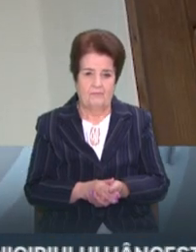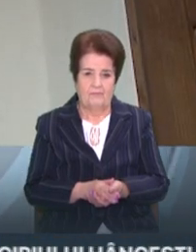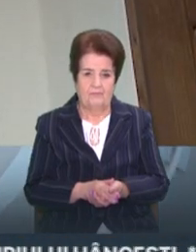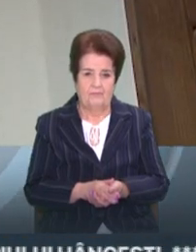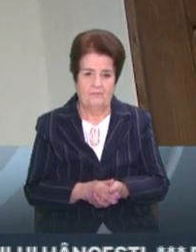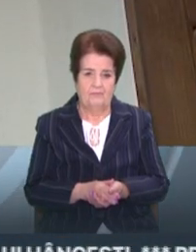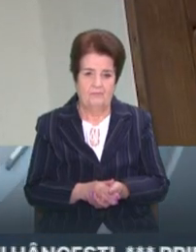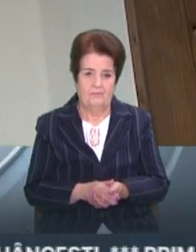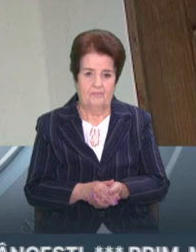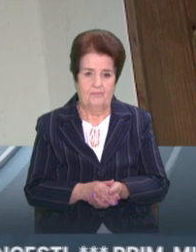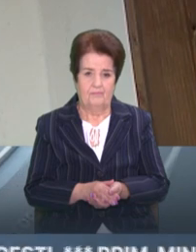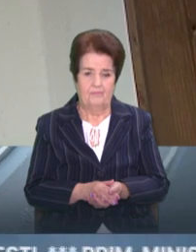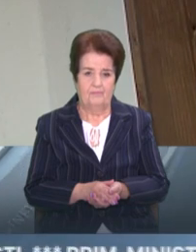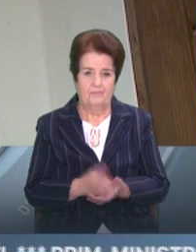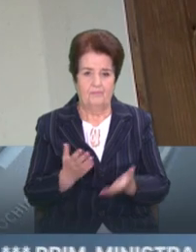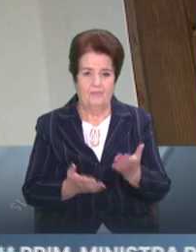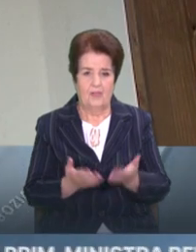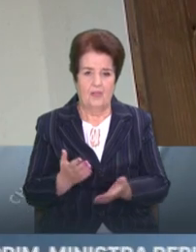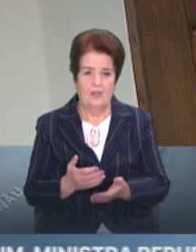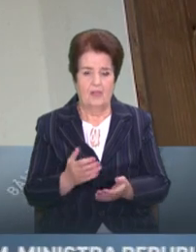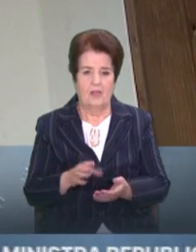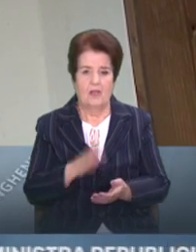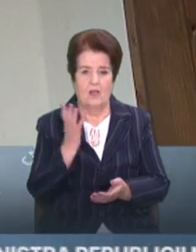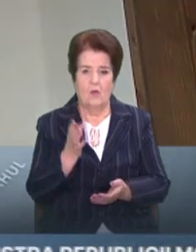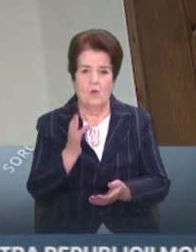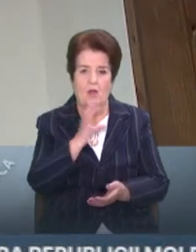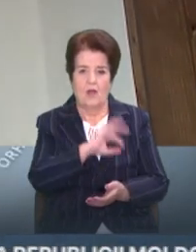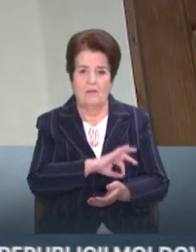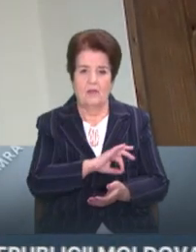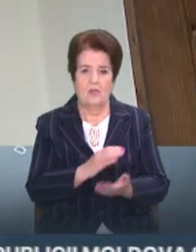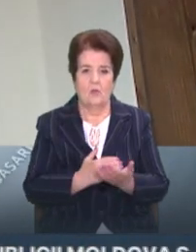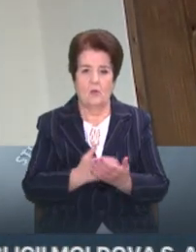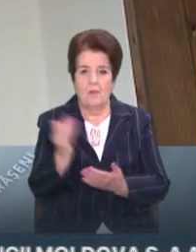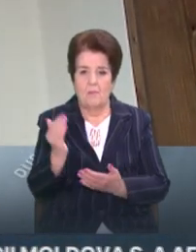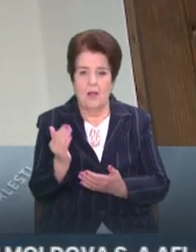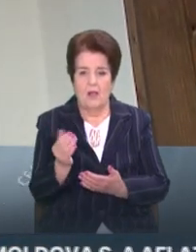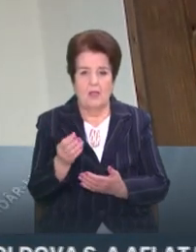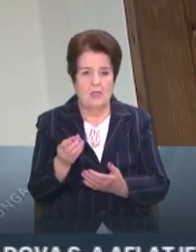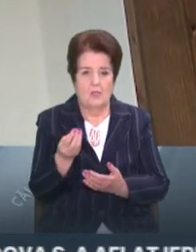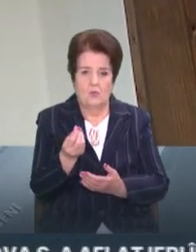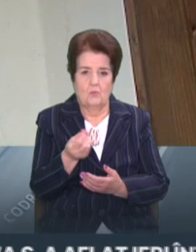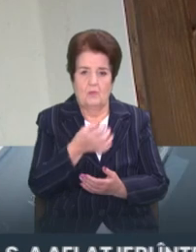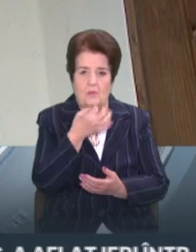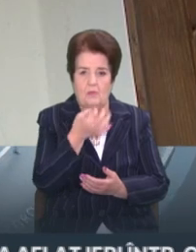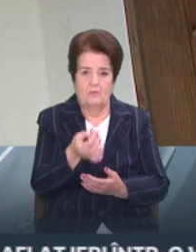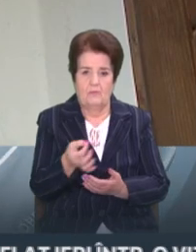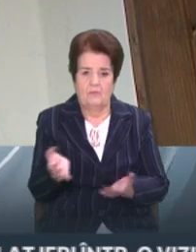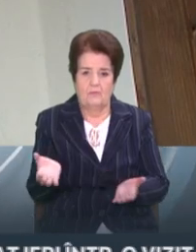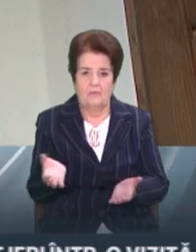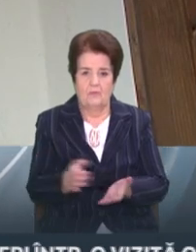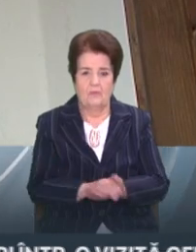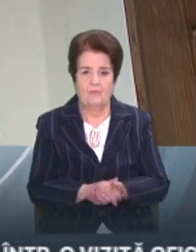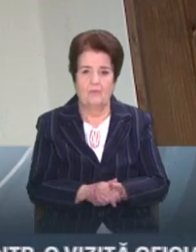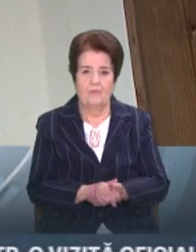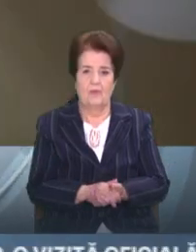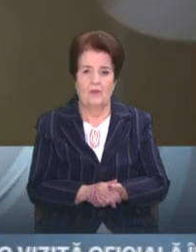indică venituri mai mari decât cele care sunt cunoscute de către stat, atunci în algoritmul de calculare a categoriei de vulnerabilitate energetică